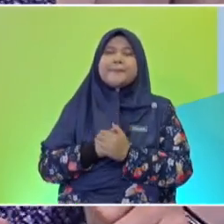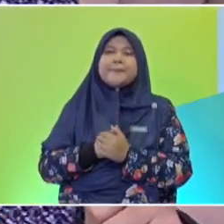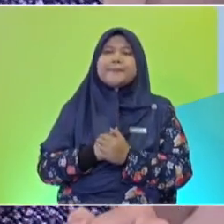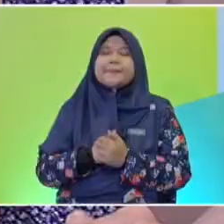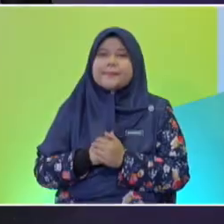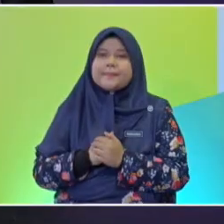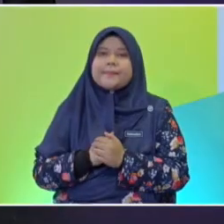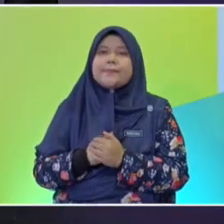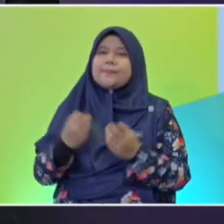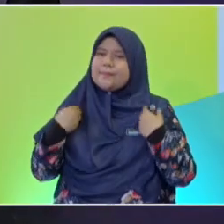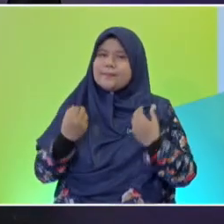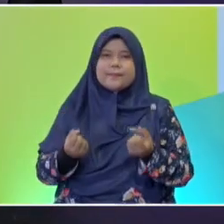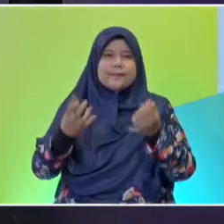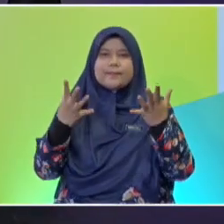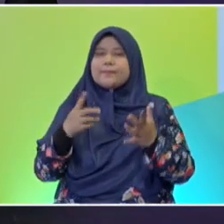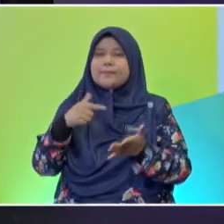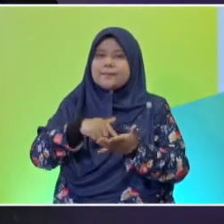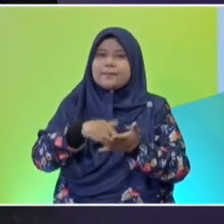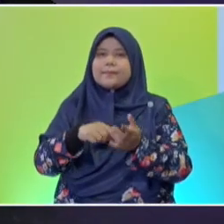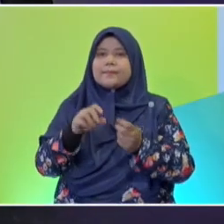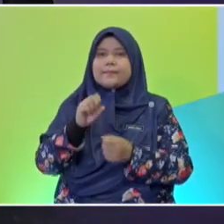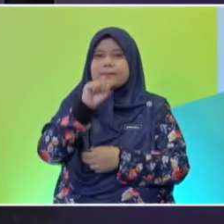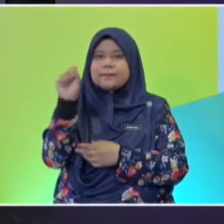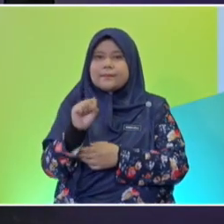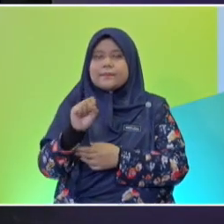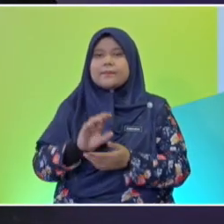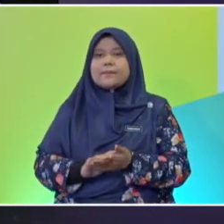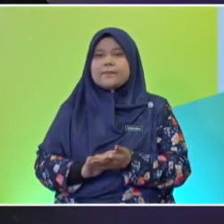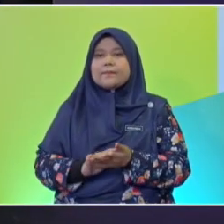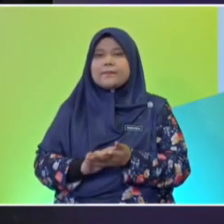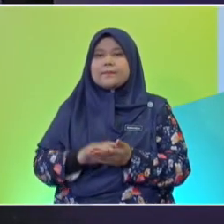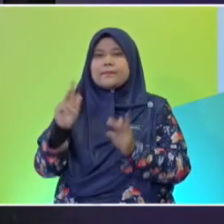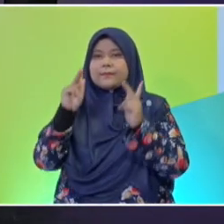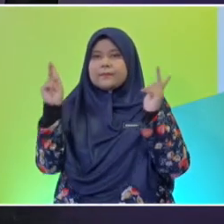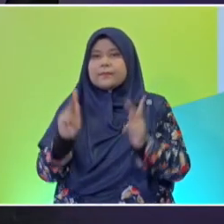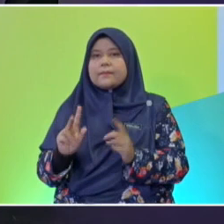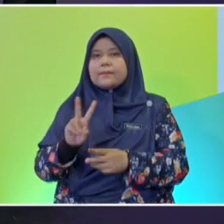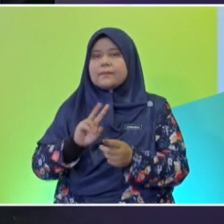ada banyak lagi banyak bintang ditawarkan lihat kuis yang kedua